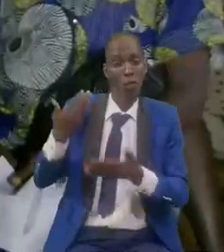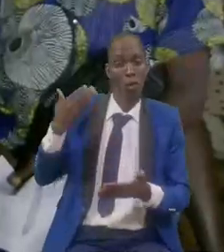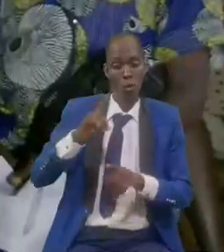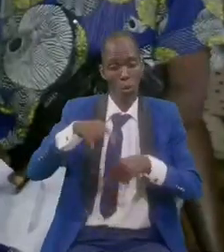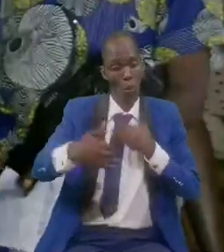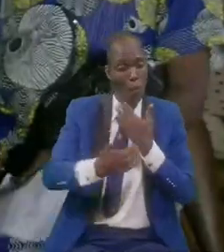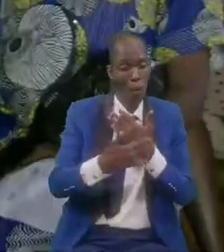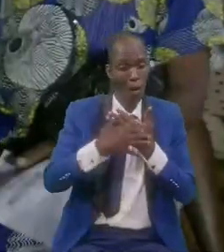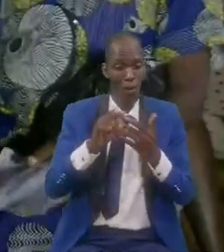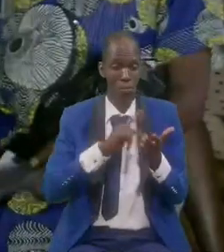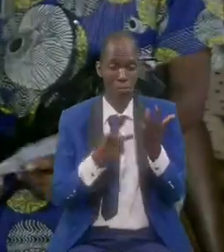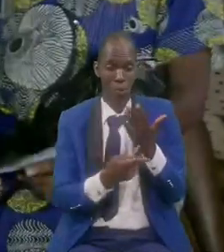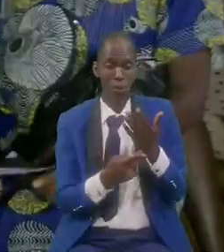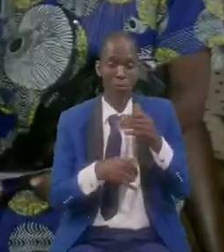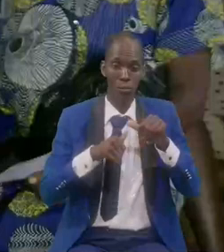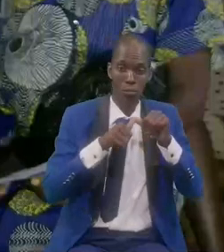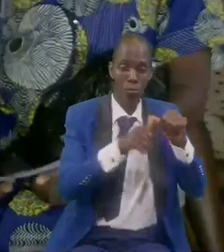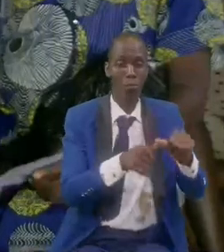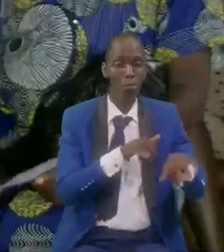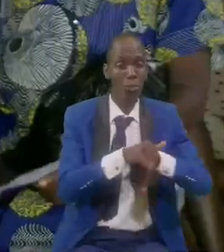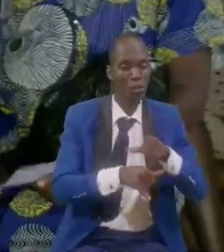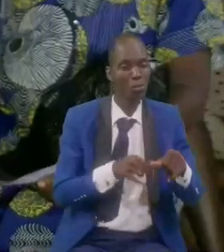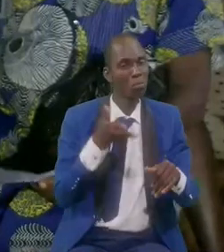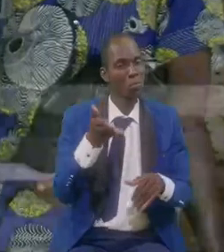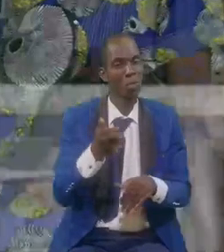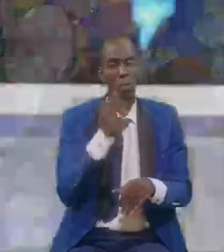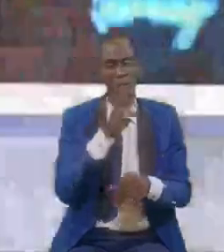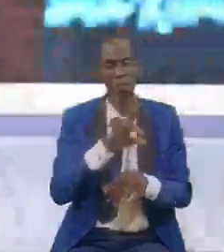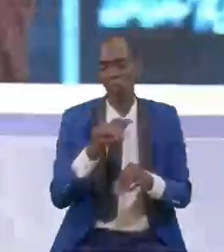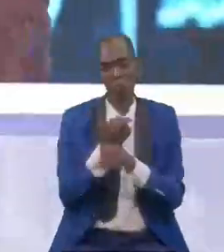après le programme. Tu continues dedans. Il n'y a pas le salut. Si tu